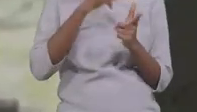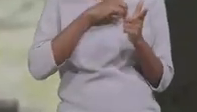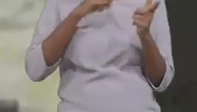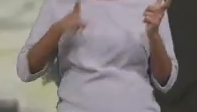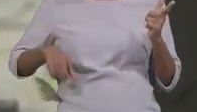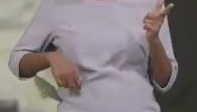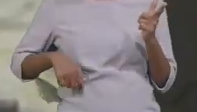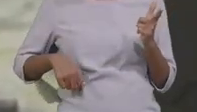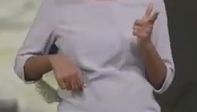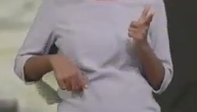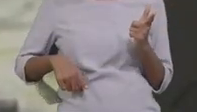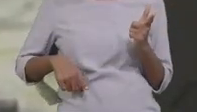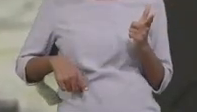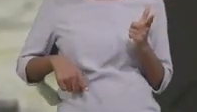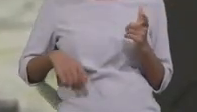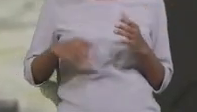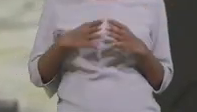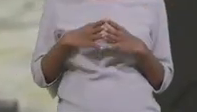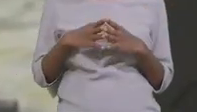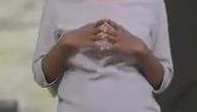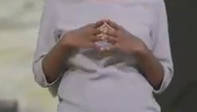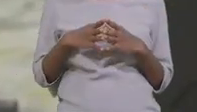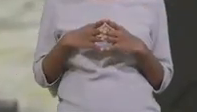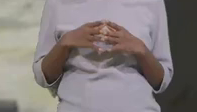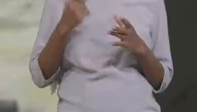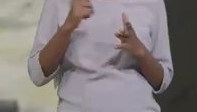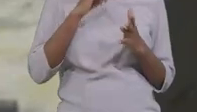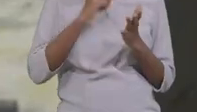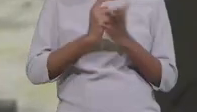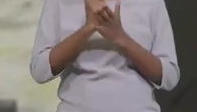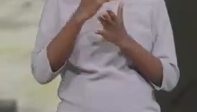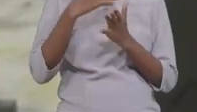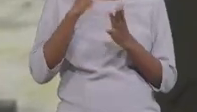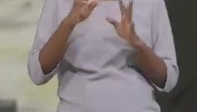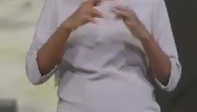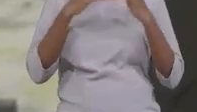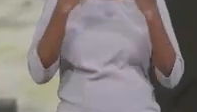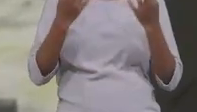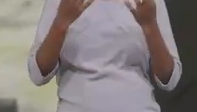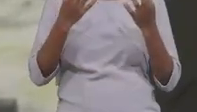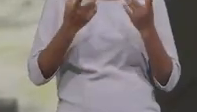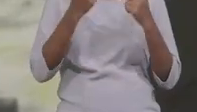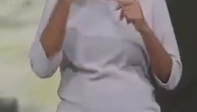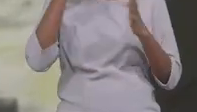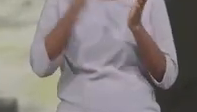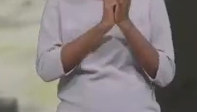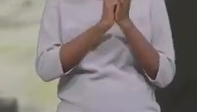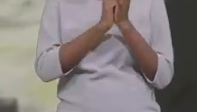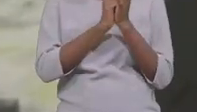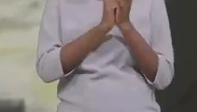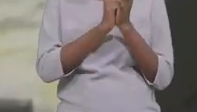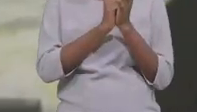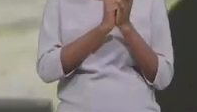La vérité du Seigneur vient pour cela. La vérité de sa révélation vient pour